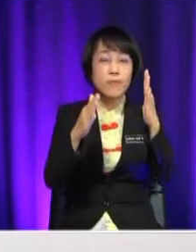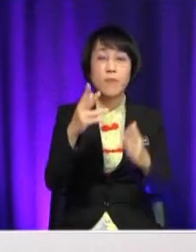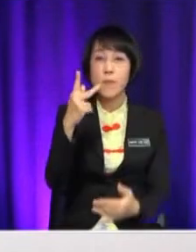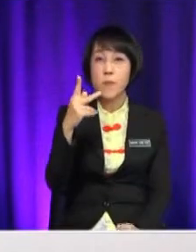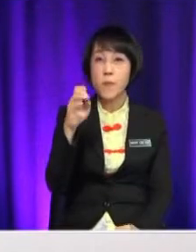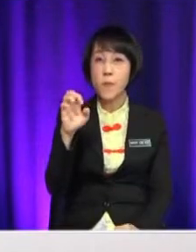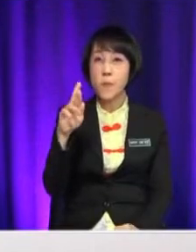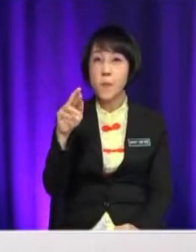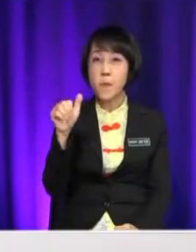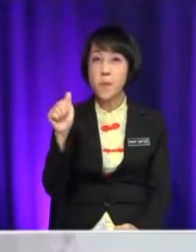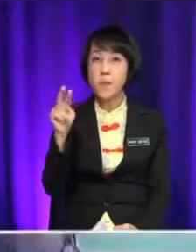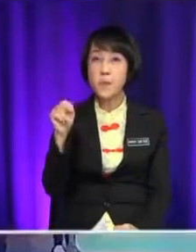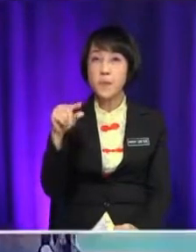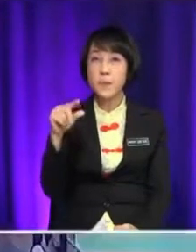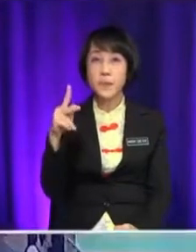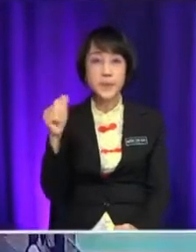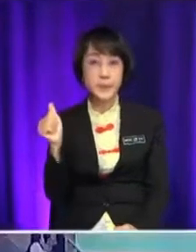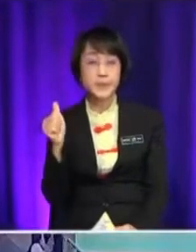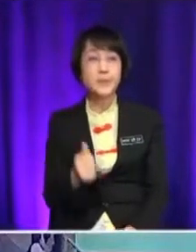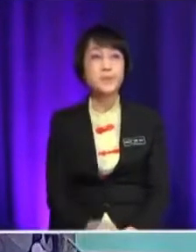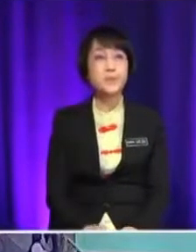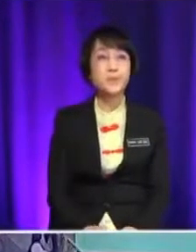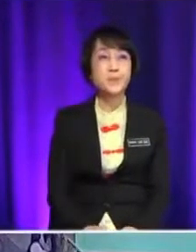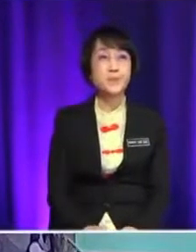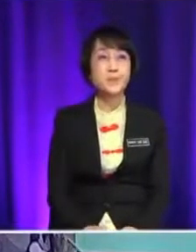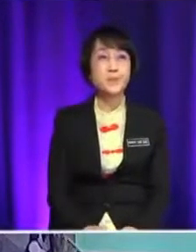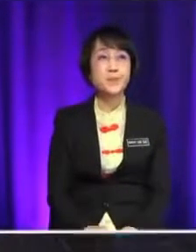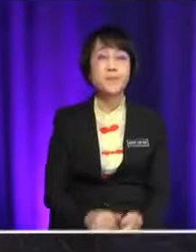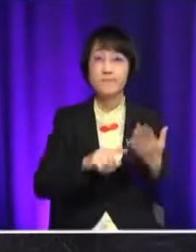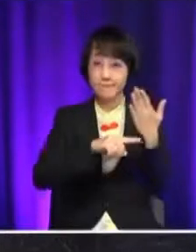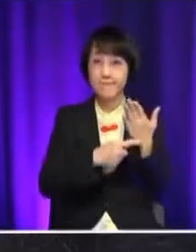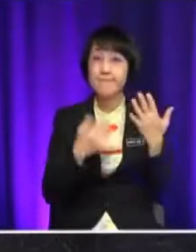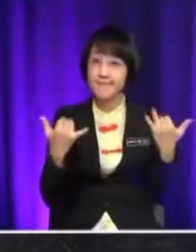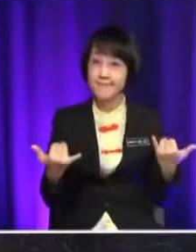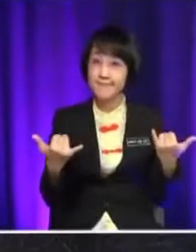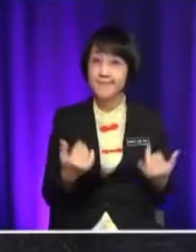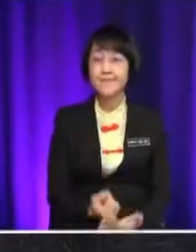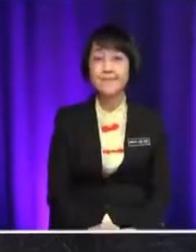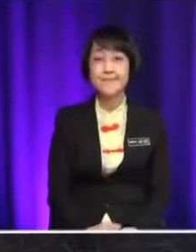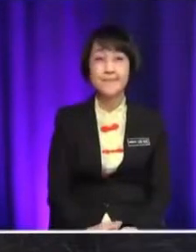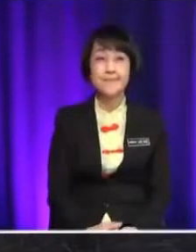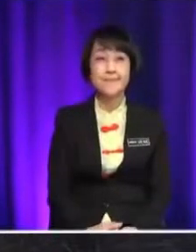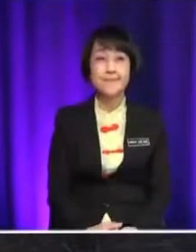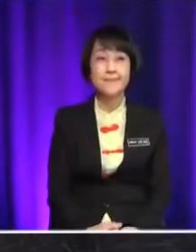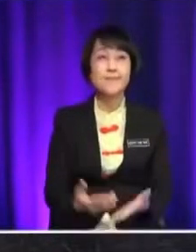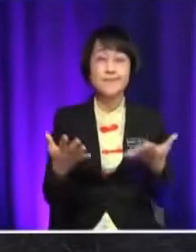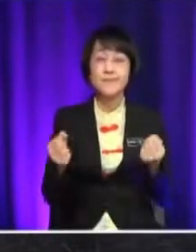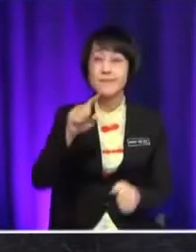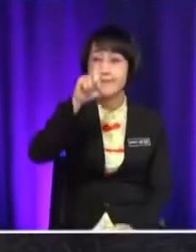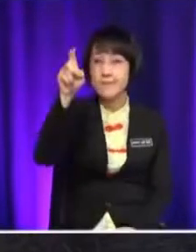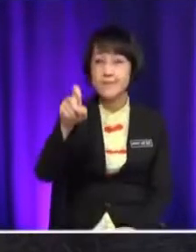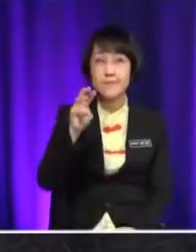tiga dan seterusnya. Jadi untuk bahan ni kita boleh mulakan ya, Mira? Boleh, cikgu. Okey, saya nak tanyalah kan anak murid saya